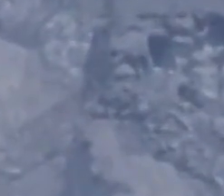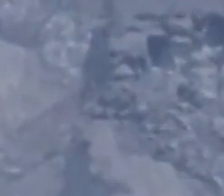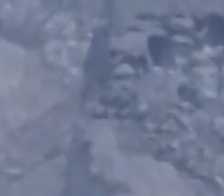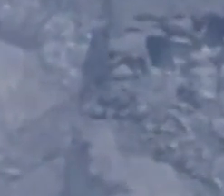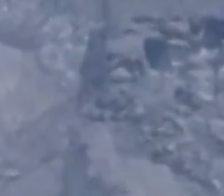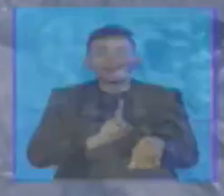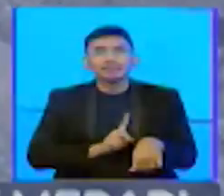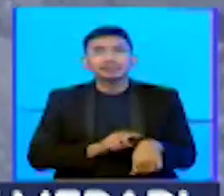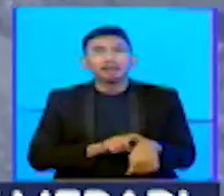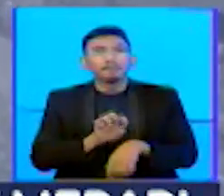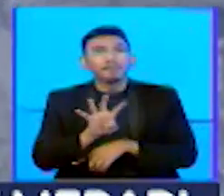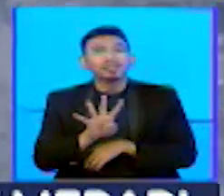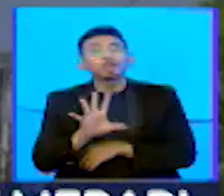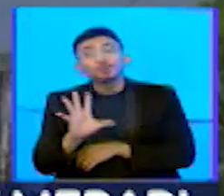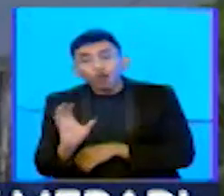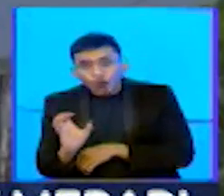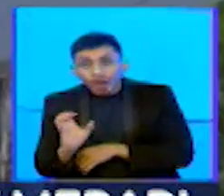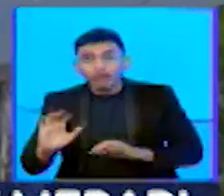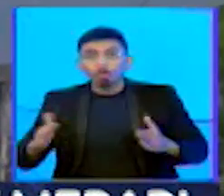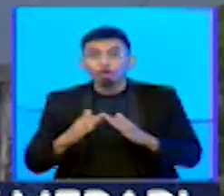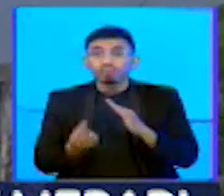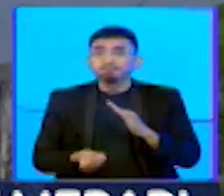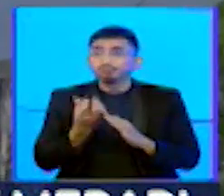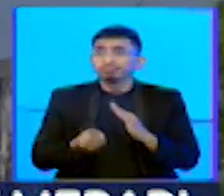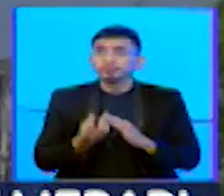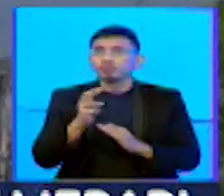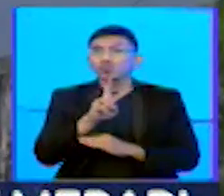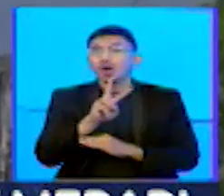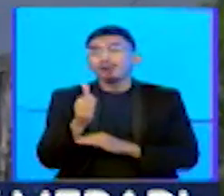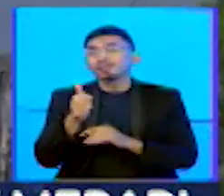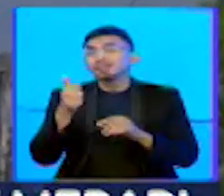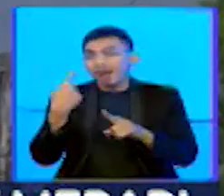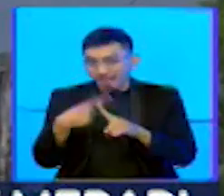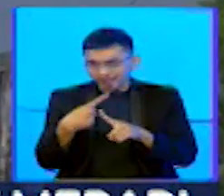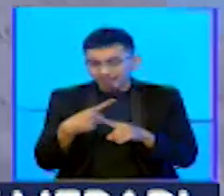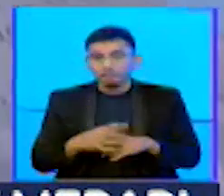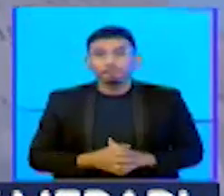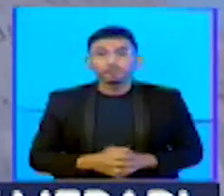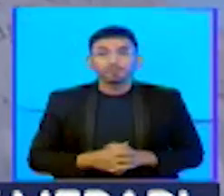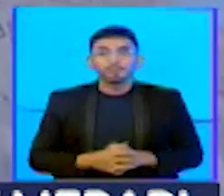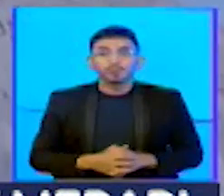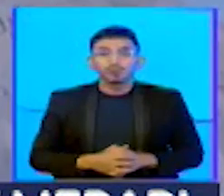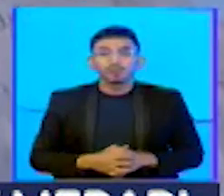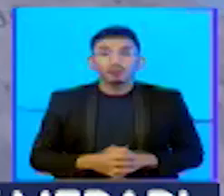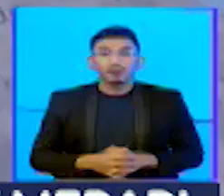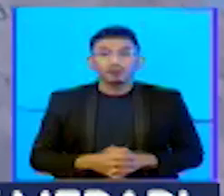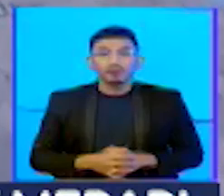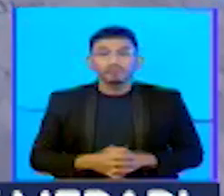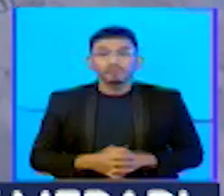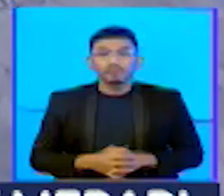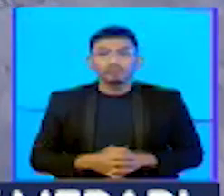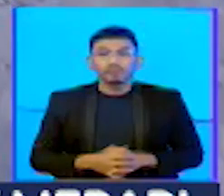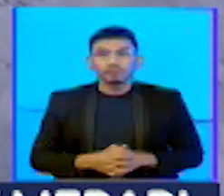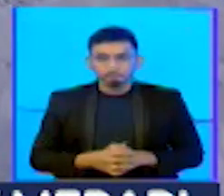sore terjadi guguran 16 kali, hembusan awan panas 14 kali dan vulkanik dangkal sebanyak 3 kali. Gunung